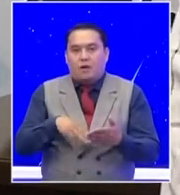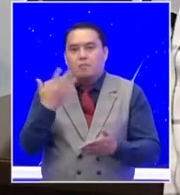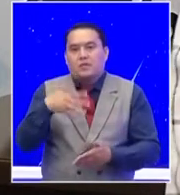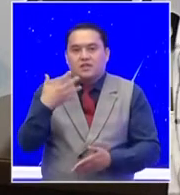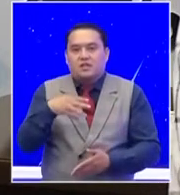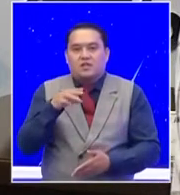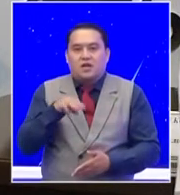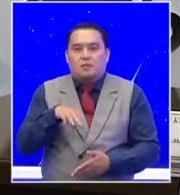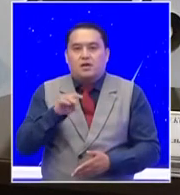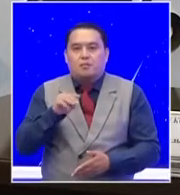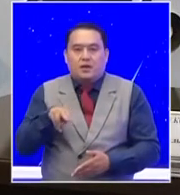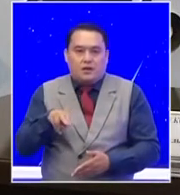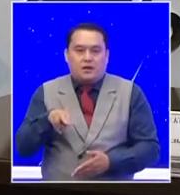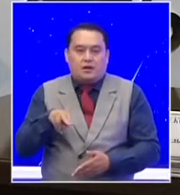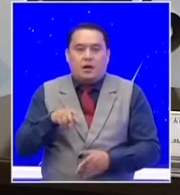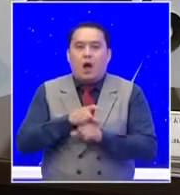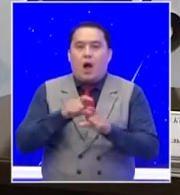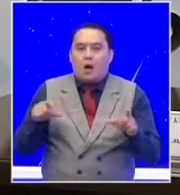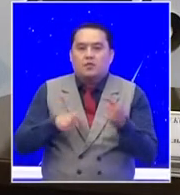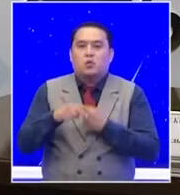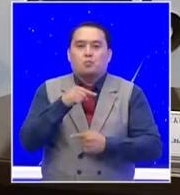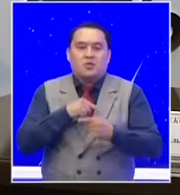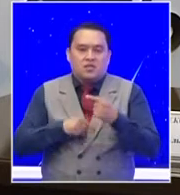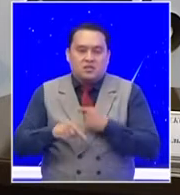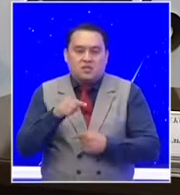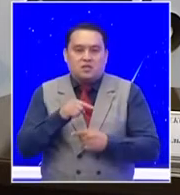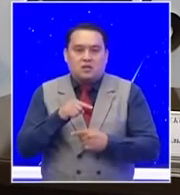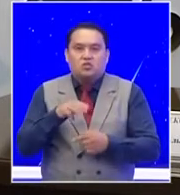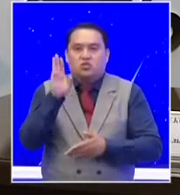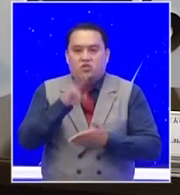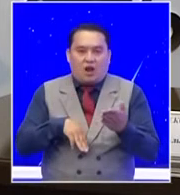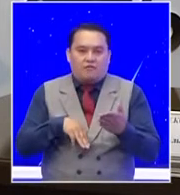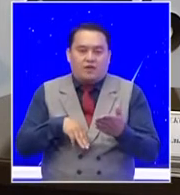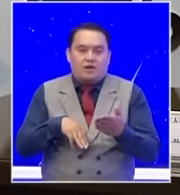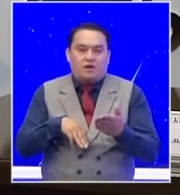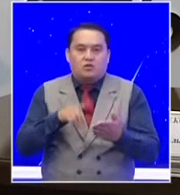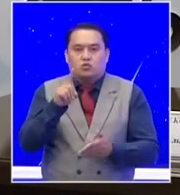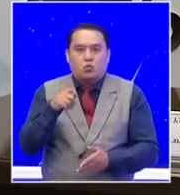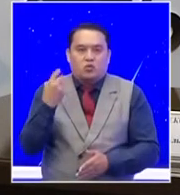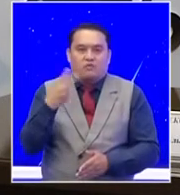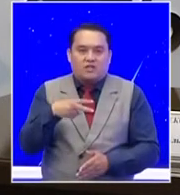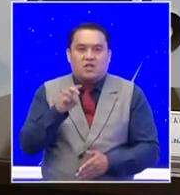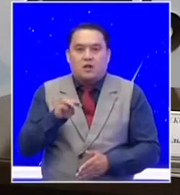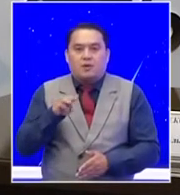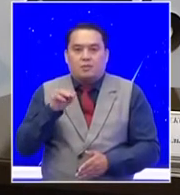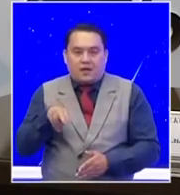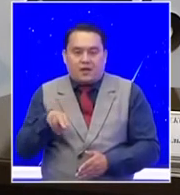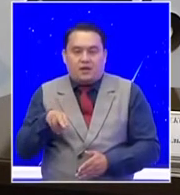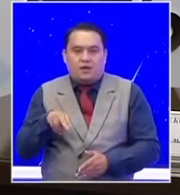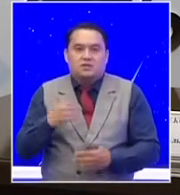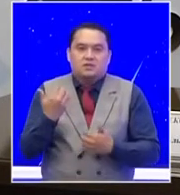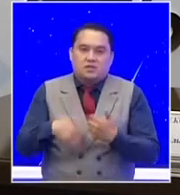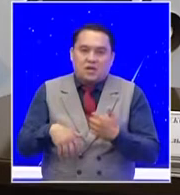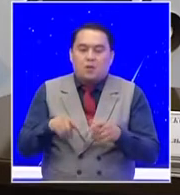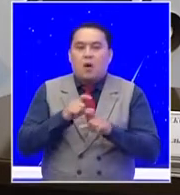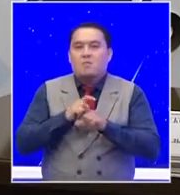50 МРП. На объекты малого предпринимательства штраф в размере 120 МРП. Средний